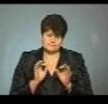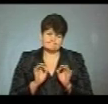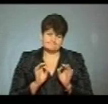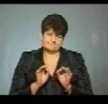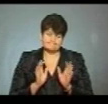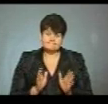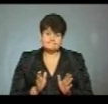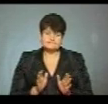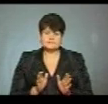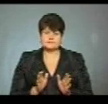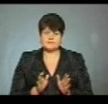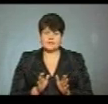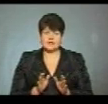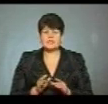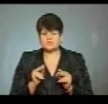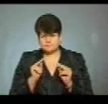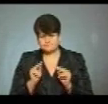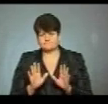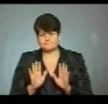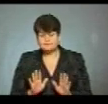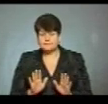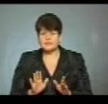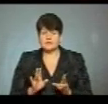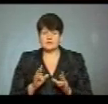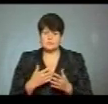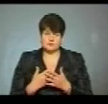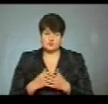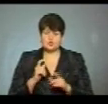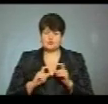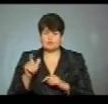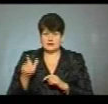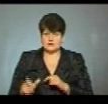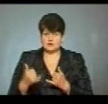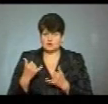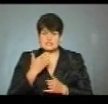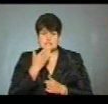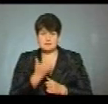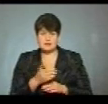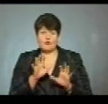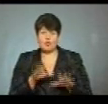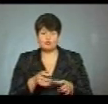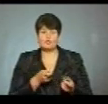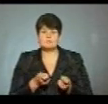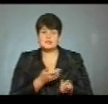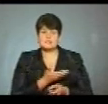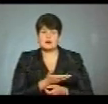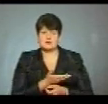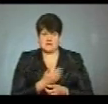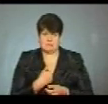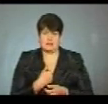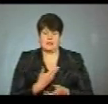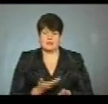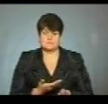і досить справедливі. Ну, припустимо, студент сьогодні запитав голову адміністрації і